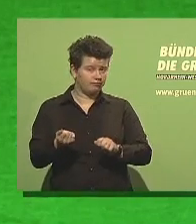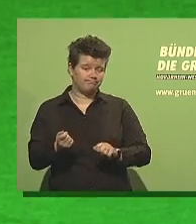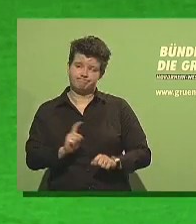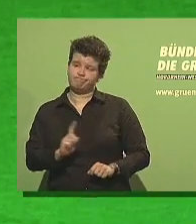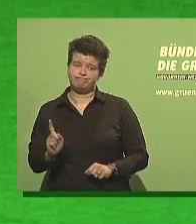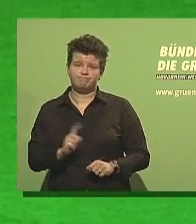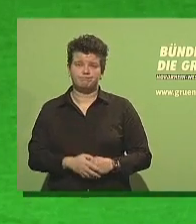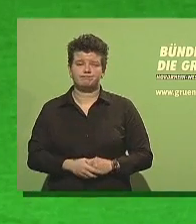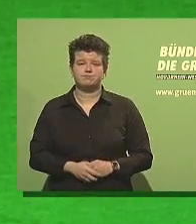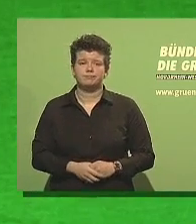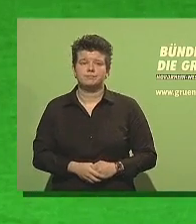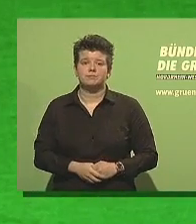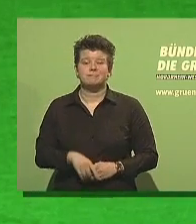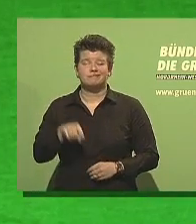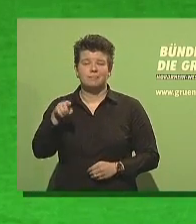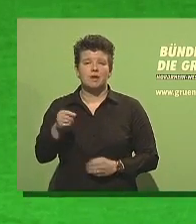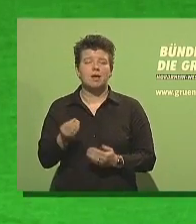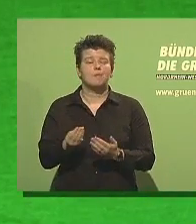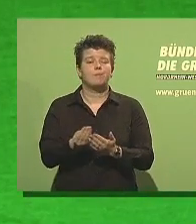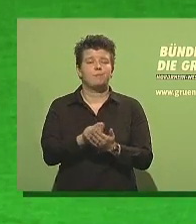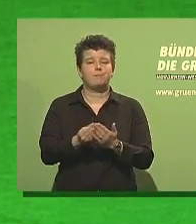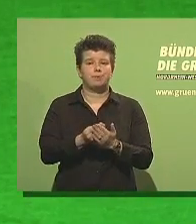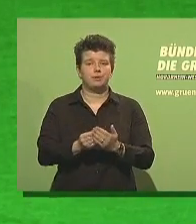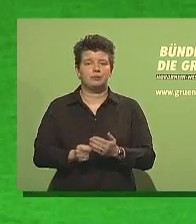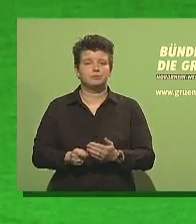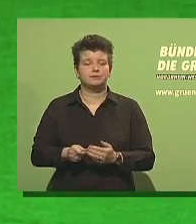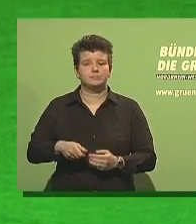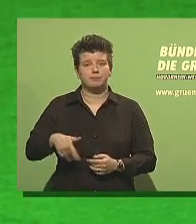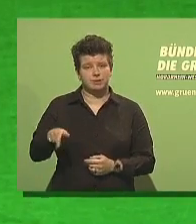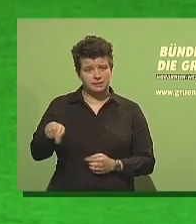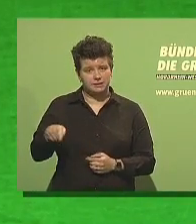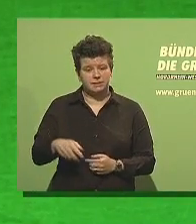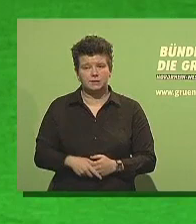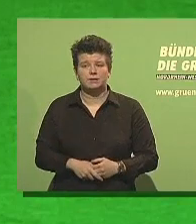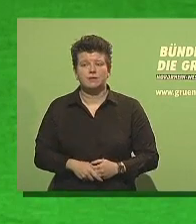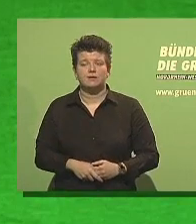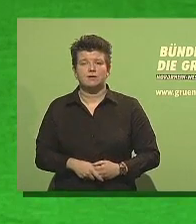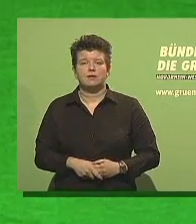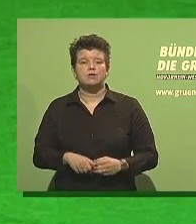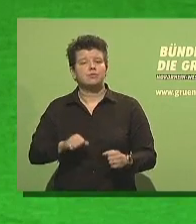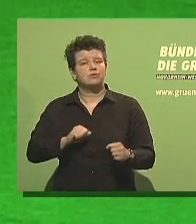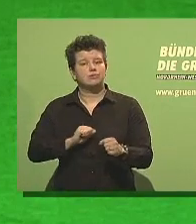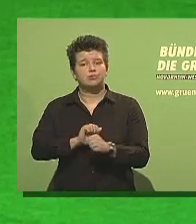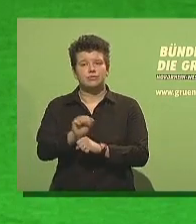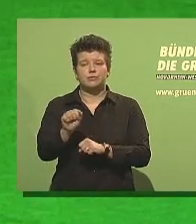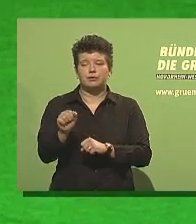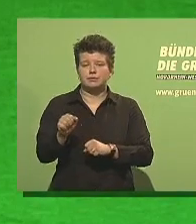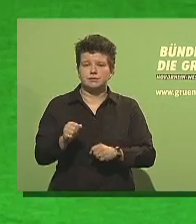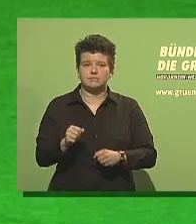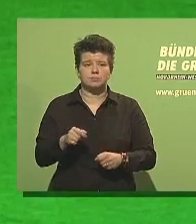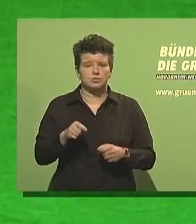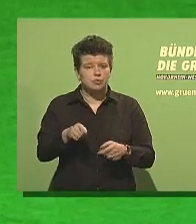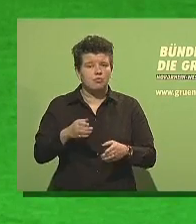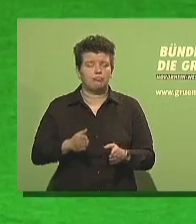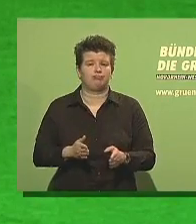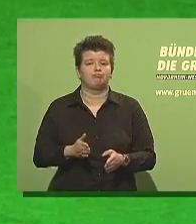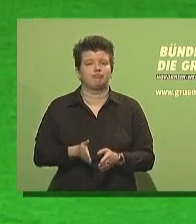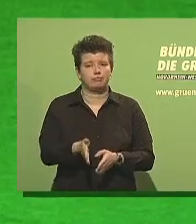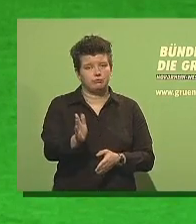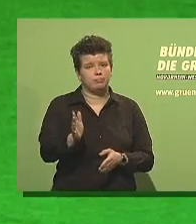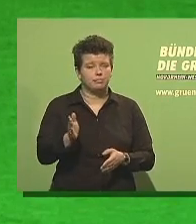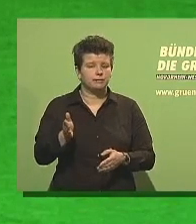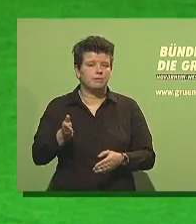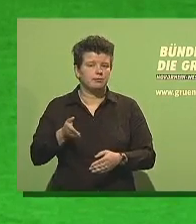Schawan systematisch schöngeredet. Die Bildungsspaltung in Deutschland, sie schreit zum Himmel. Jeder Zehnte ist